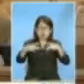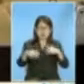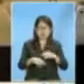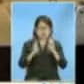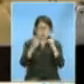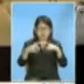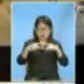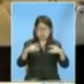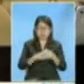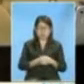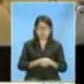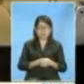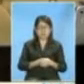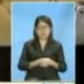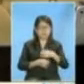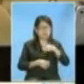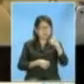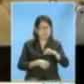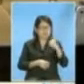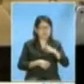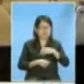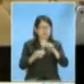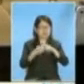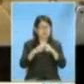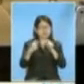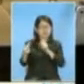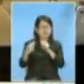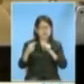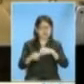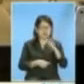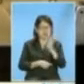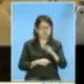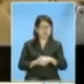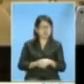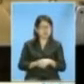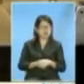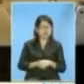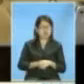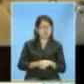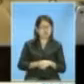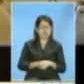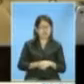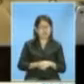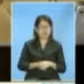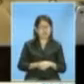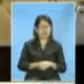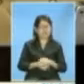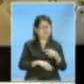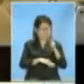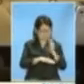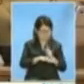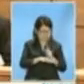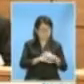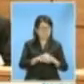ครับผมไปโต้แย้งกับเรื่องกับท่านนะท่านเข้าประเด็นเถอะ ก็ท่านประธาน